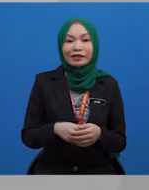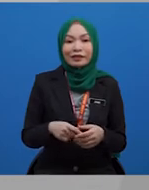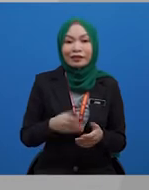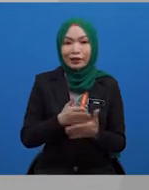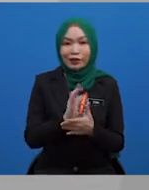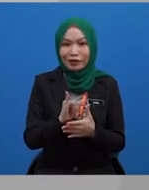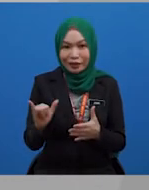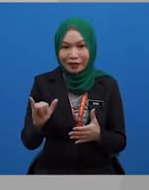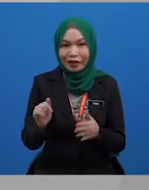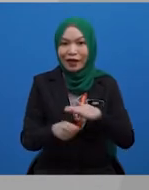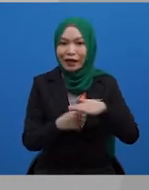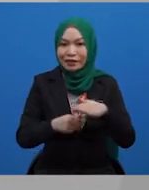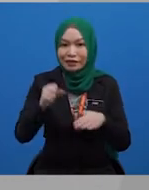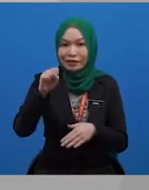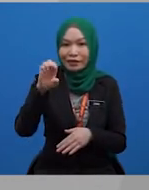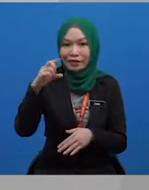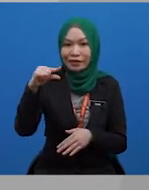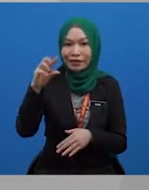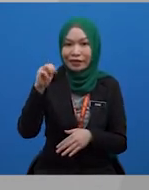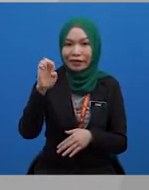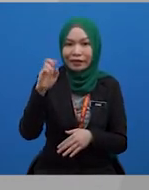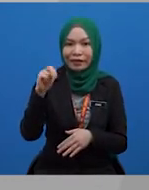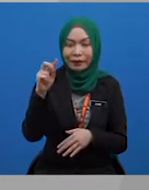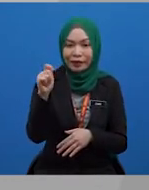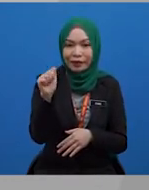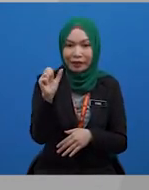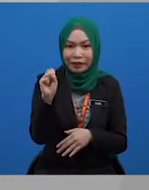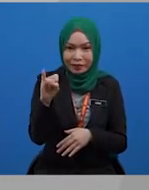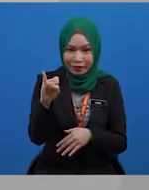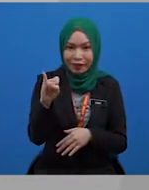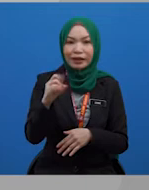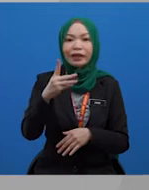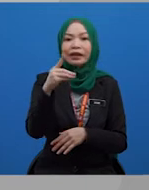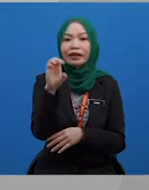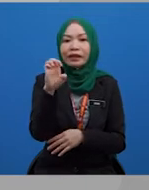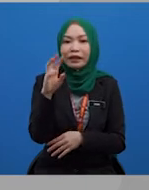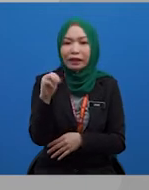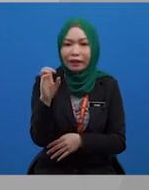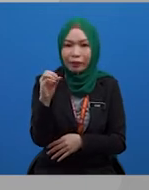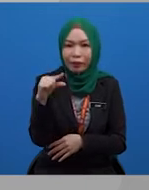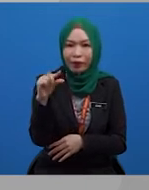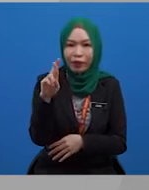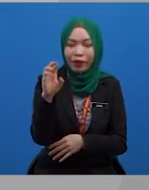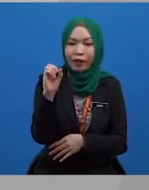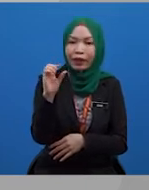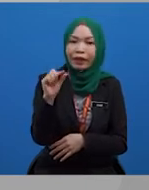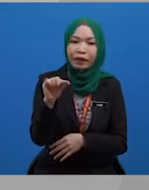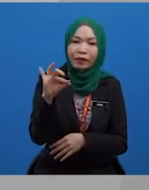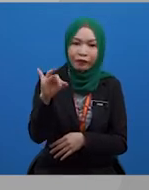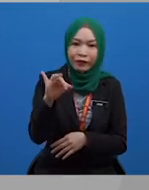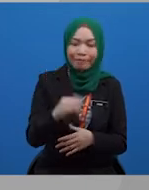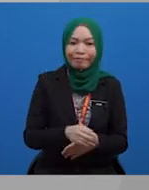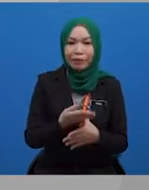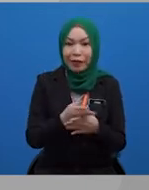bermaksud pembahagian pasaran kepada segmen yang lebih kecil berdasarkan jantina, agama,